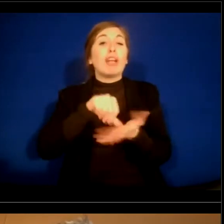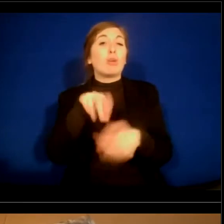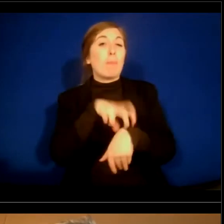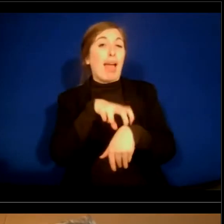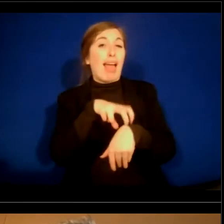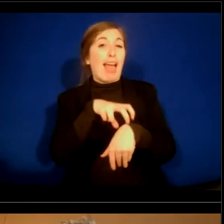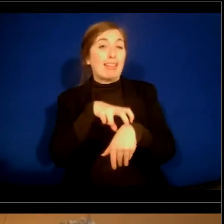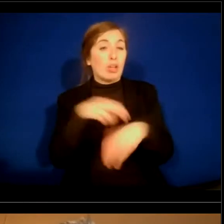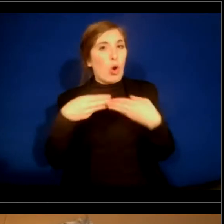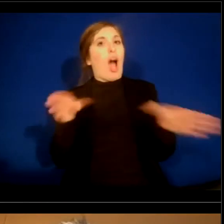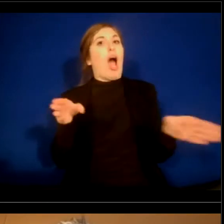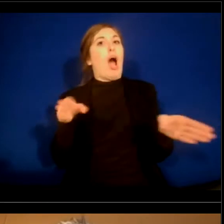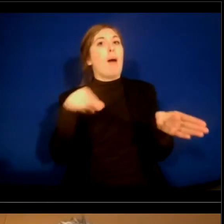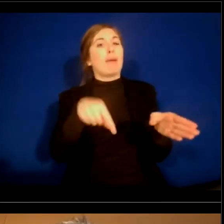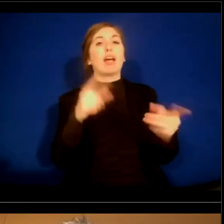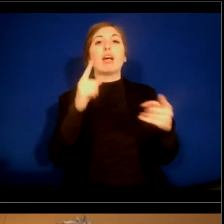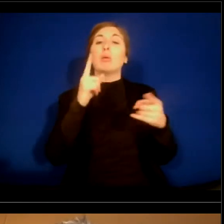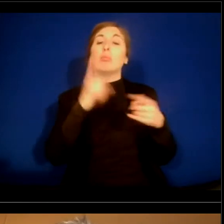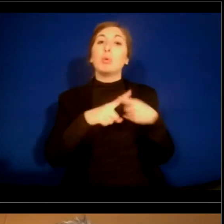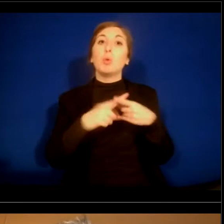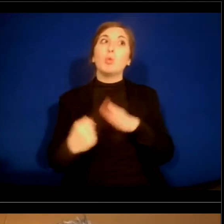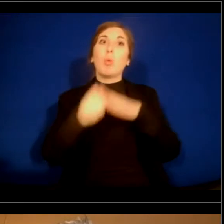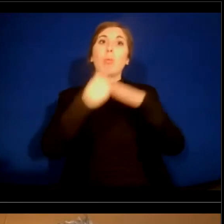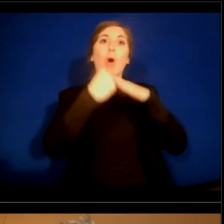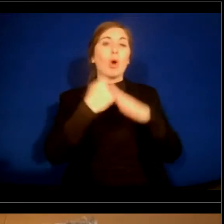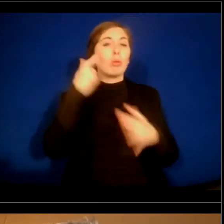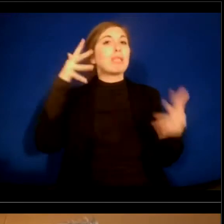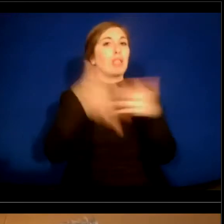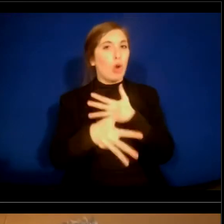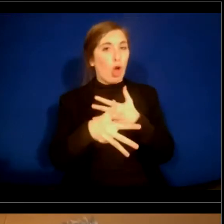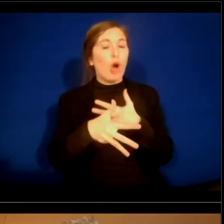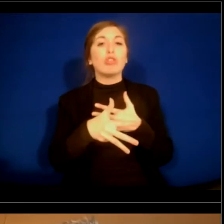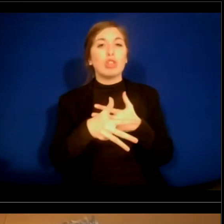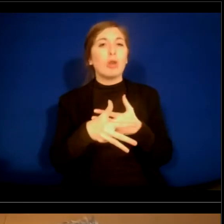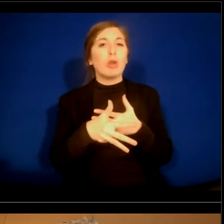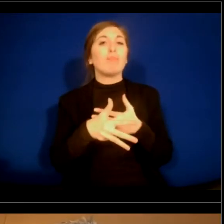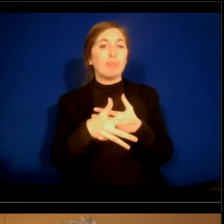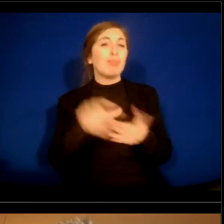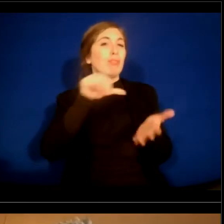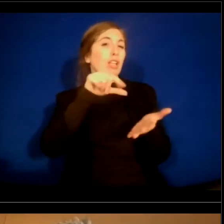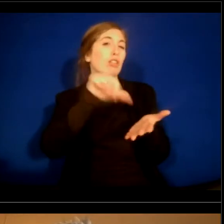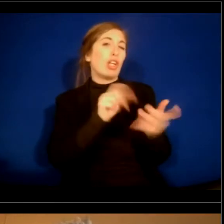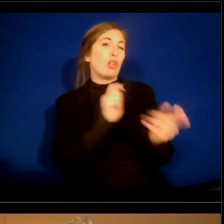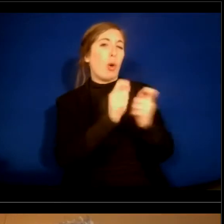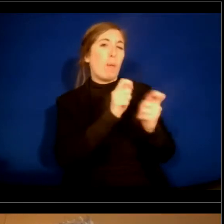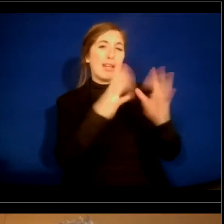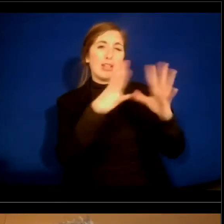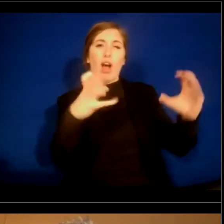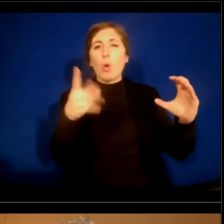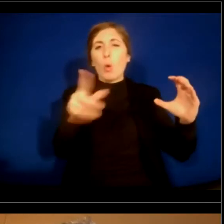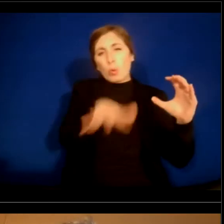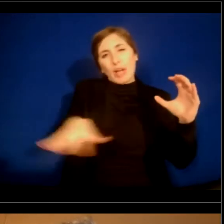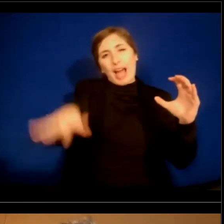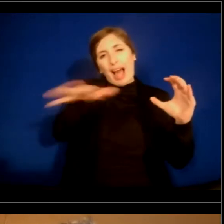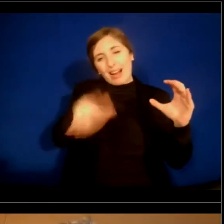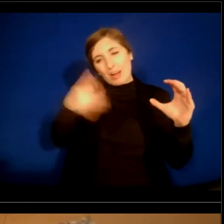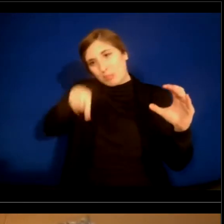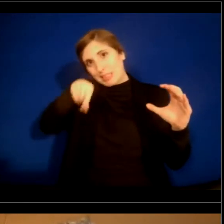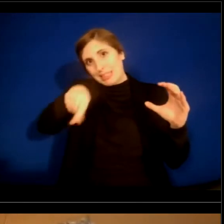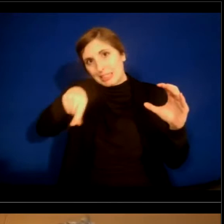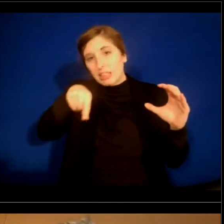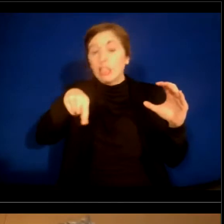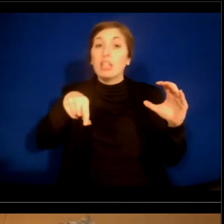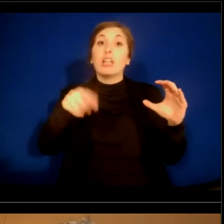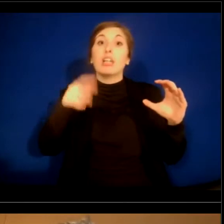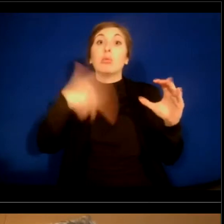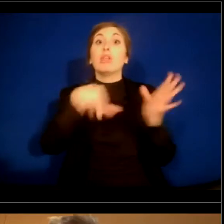di supporto psicologico all'interno di una grande area di uno di questi centri commerciali dove ci sono dei flussi di trasferimento molto grandi.